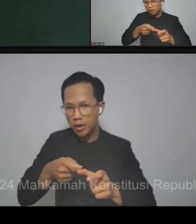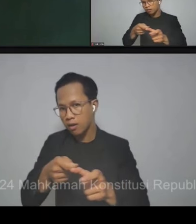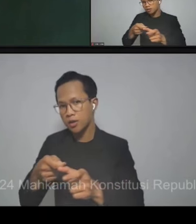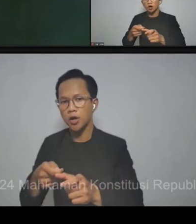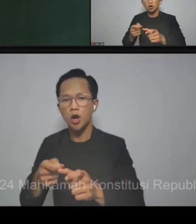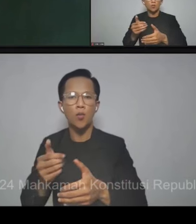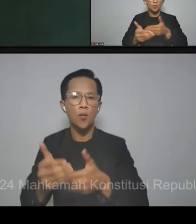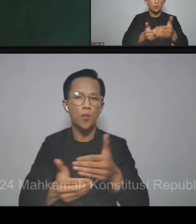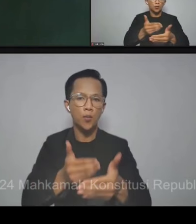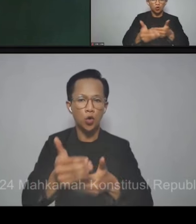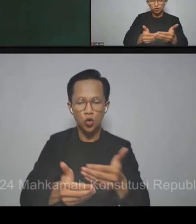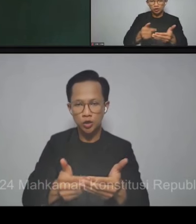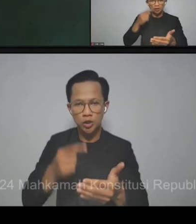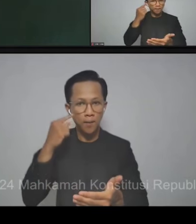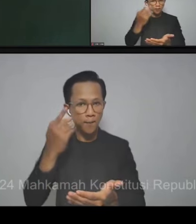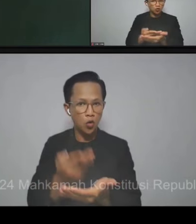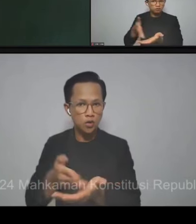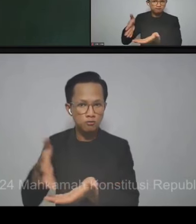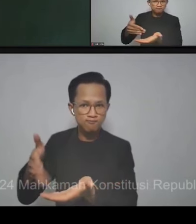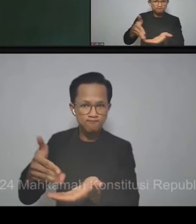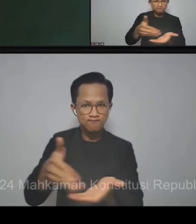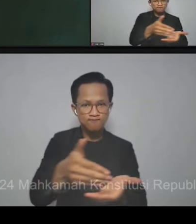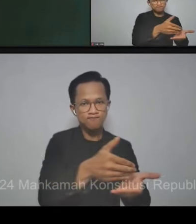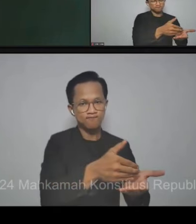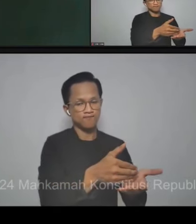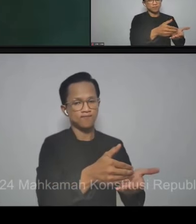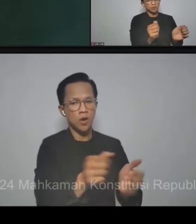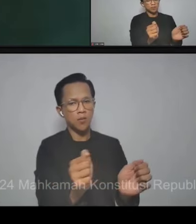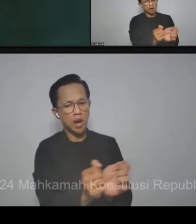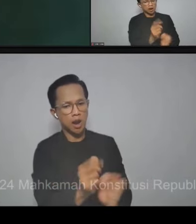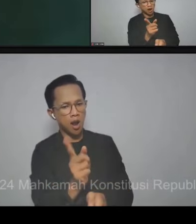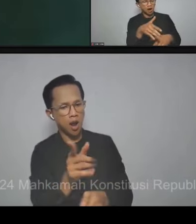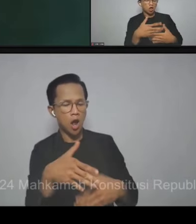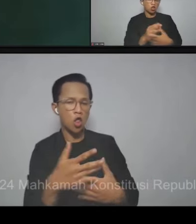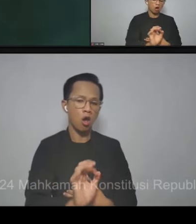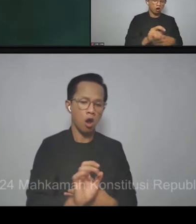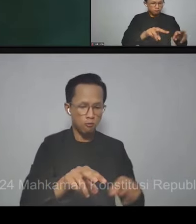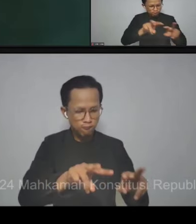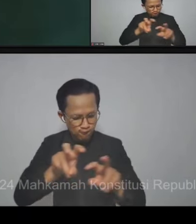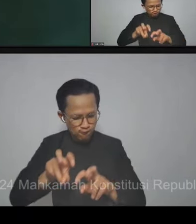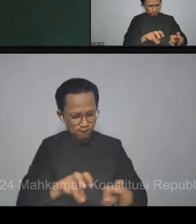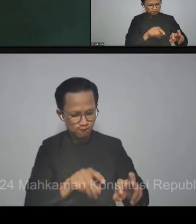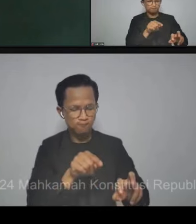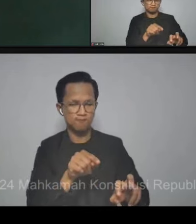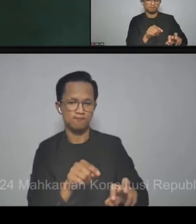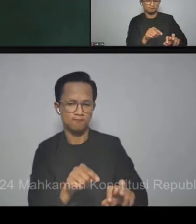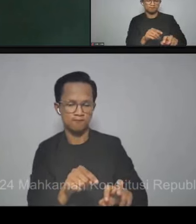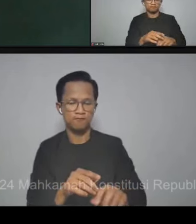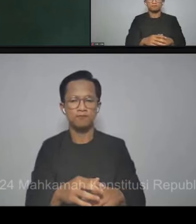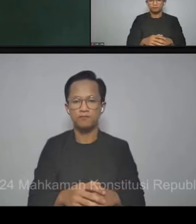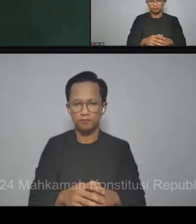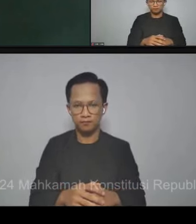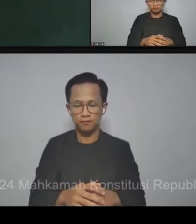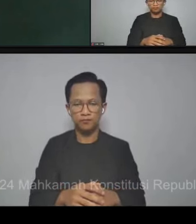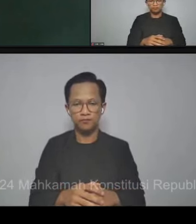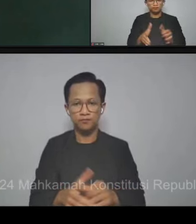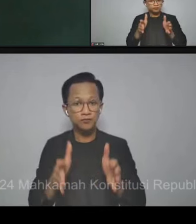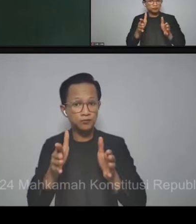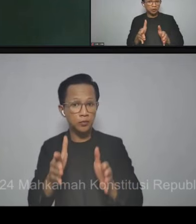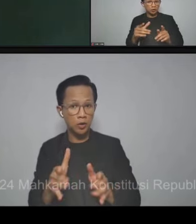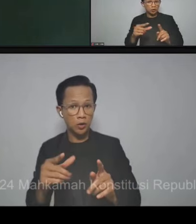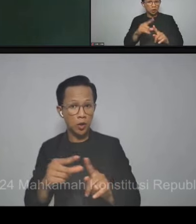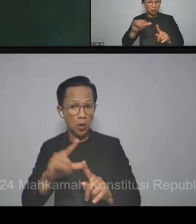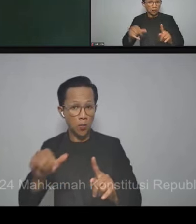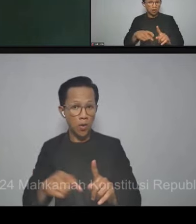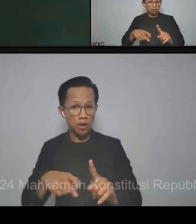pengumpulan bukti untuk mengetahui ada tindaknya peristiwa pidana Oleh karena itu direktor Jenderal Pajak sebelum melakukan penyelidik penyidikan tindak